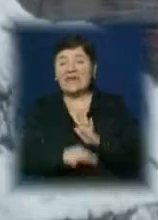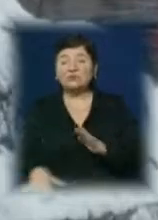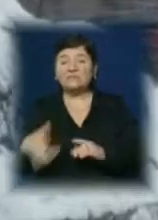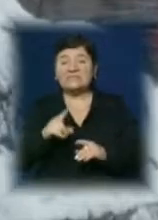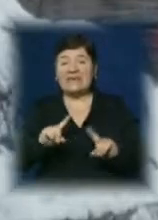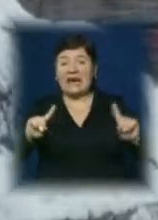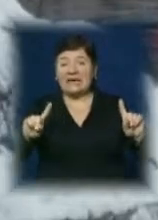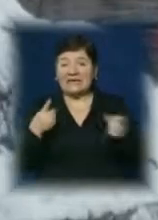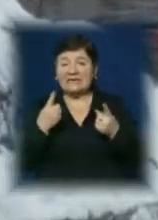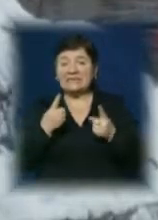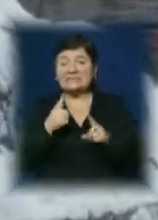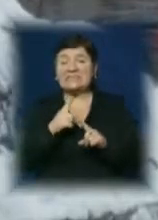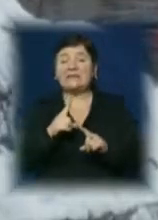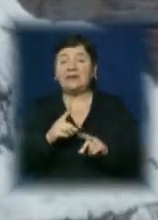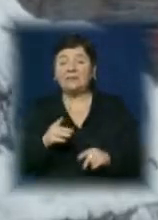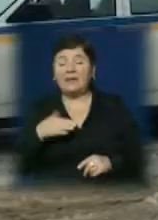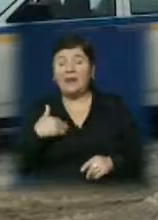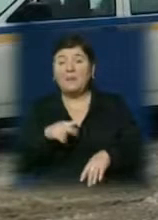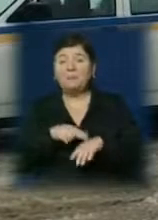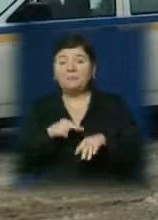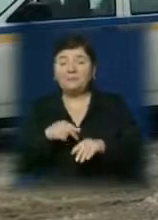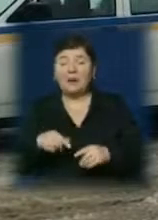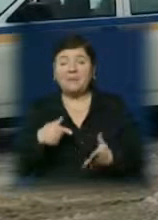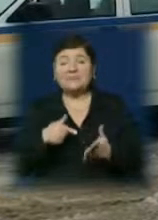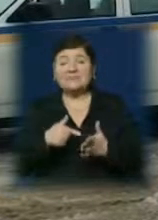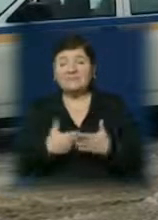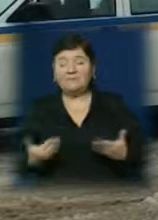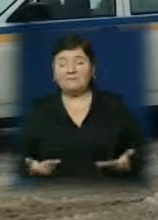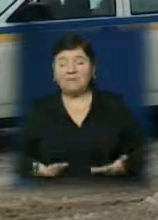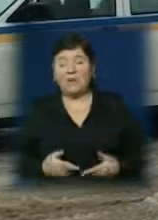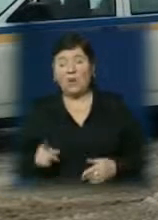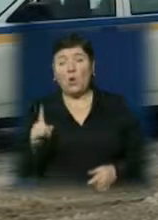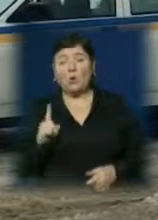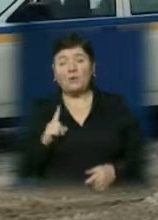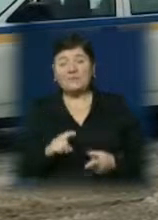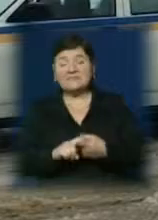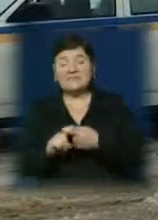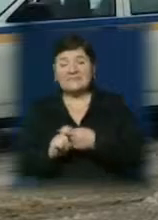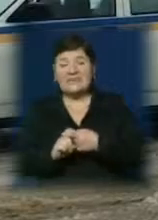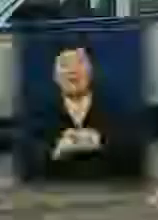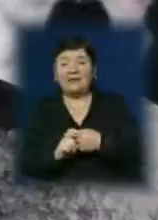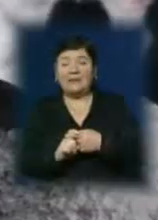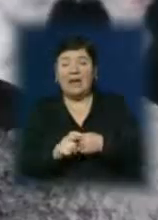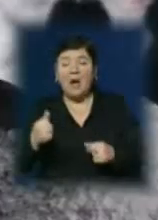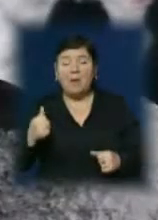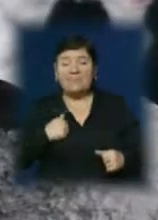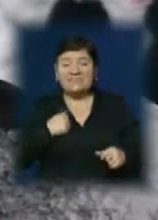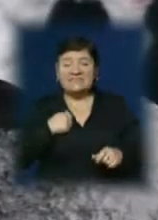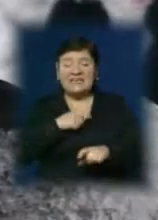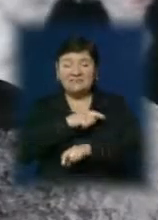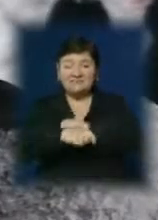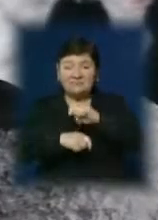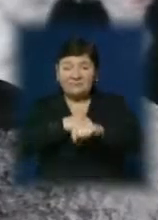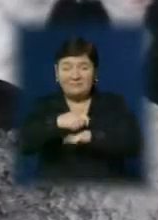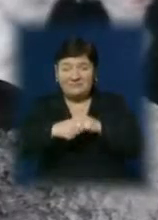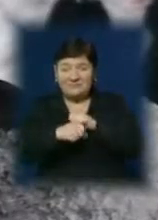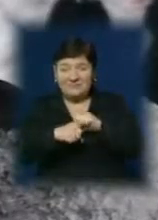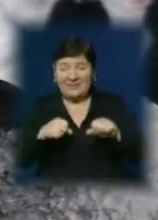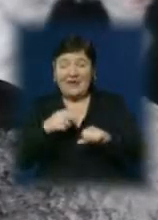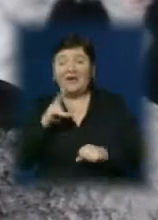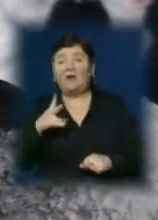місце події прибули правоохоронці. Та до того часу місцеві мешканці та охорона зв'язали бійців скотчем. Так і передали поліції. Правоохоронці